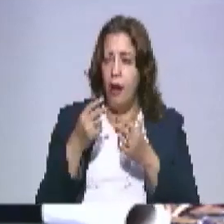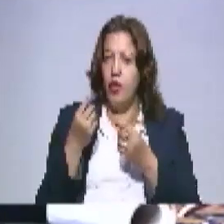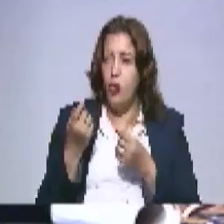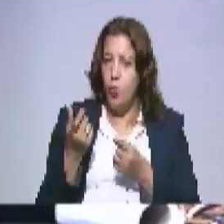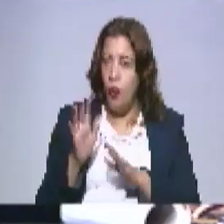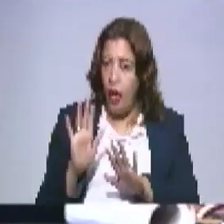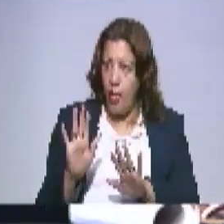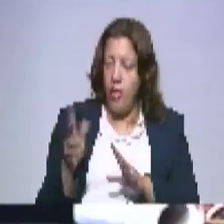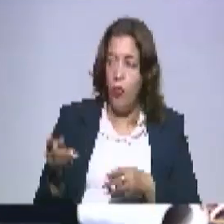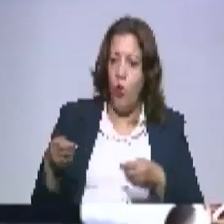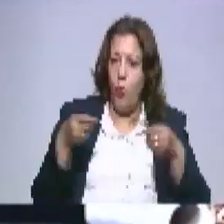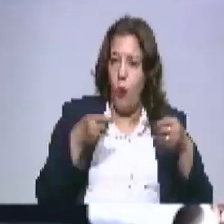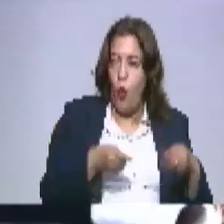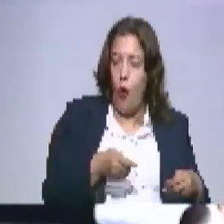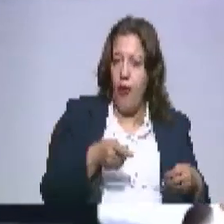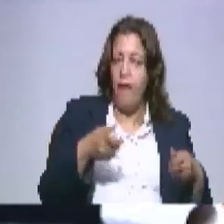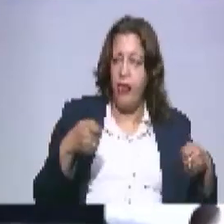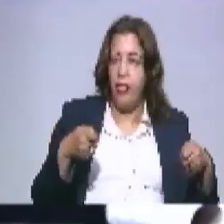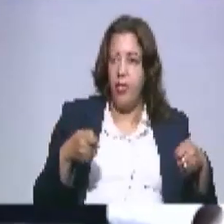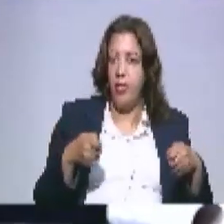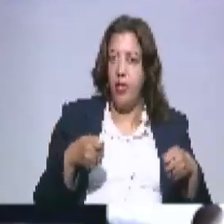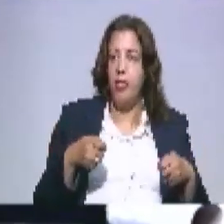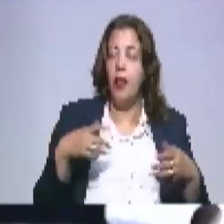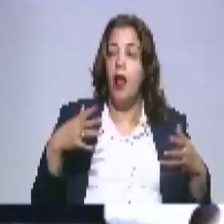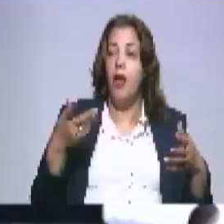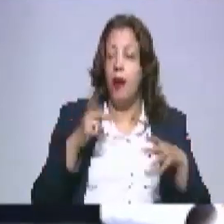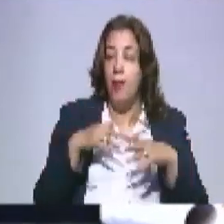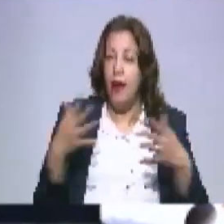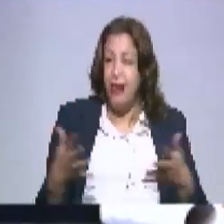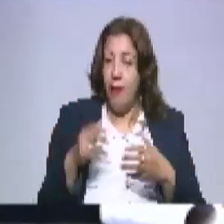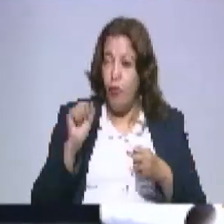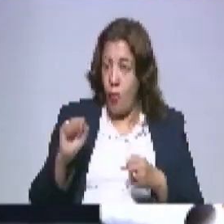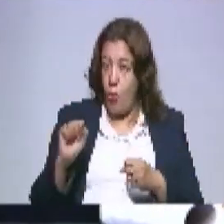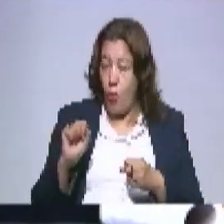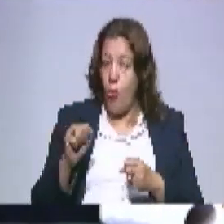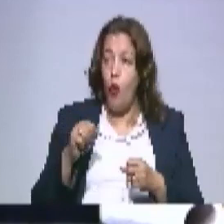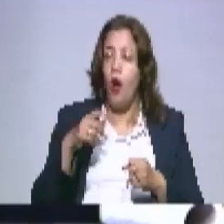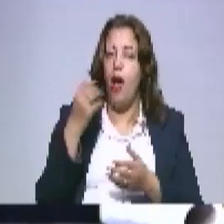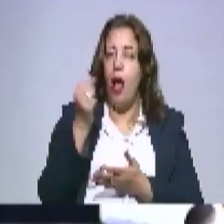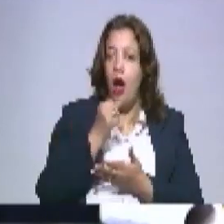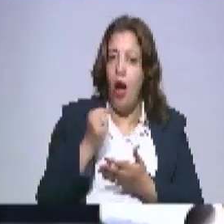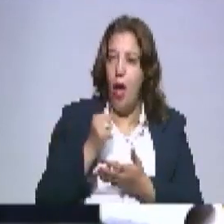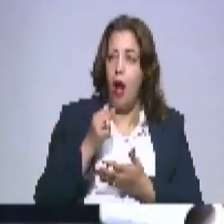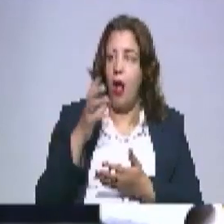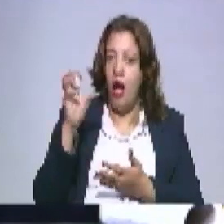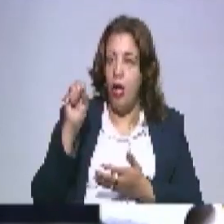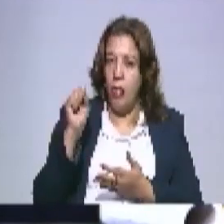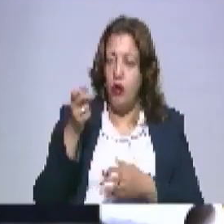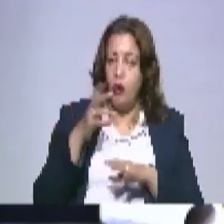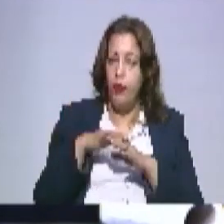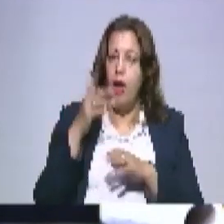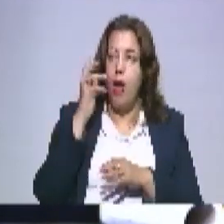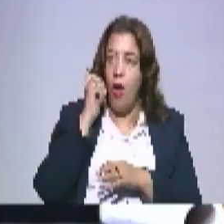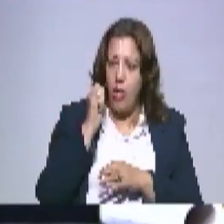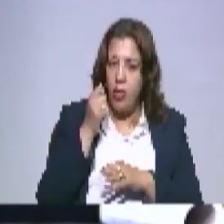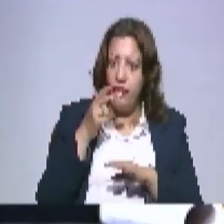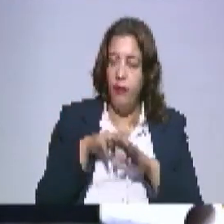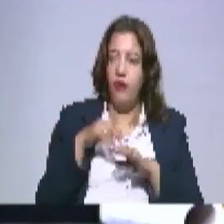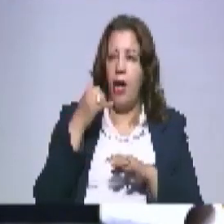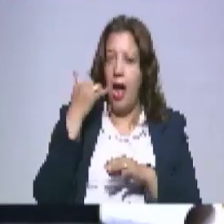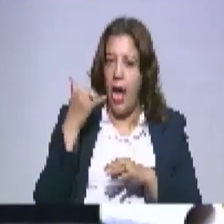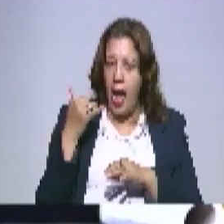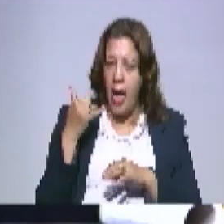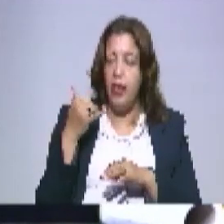دبلناهم وبعدين خدناهم في الصينيه، كنا احنا عاملين لهم الدريسنج بتاعهم، حطينا كاتشب، حطينا مستردة، حطينا دبس رمان، حطينا عسل نحل، حطينا